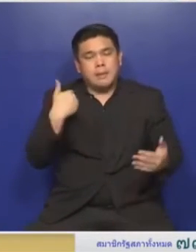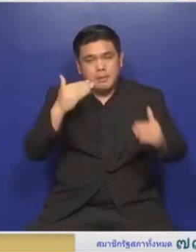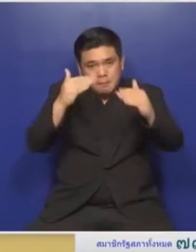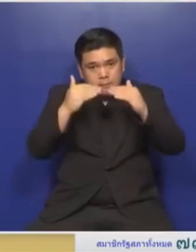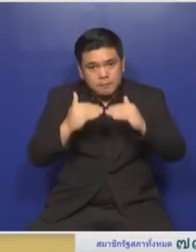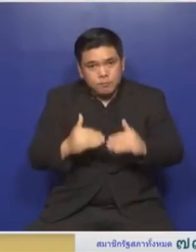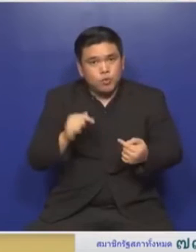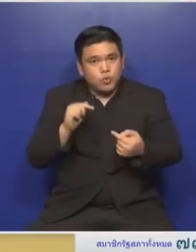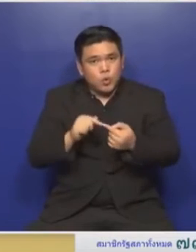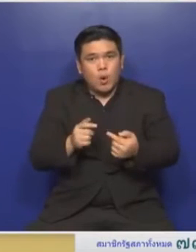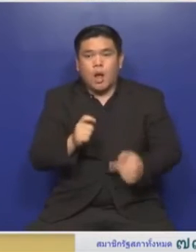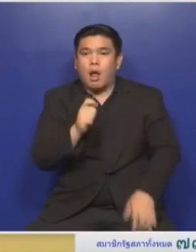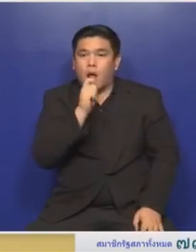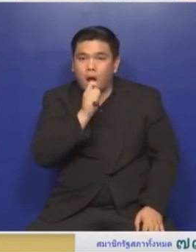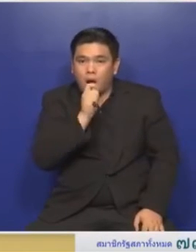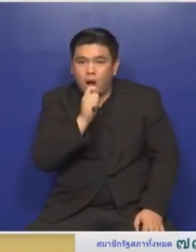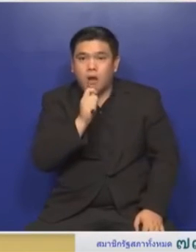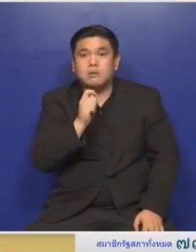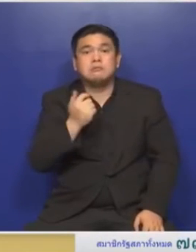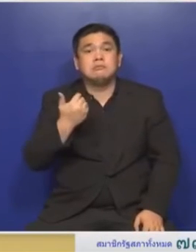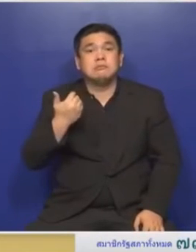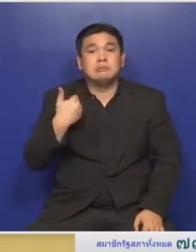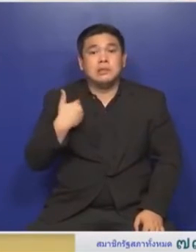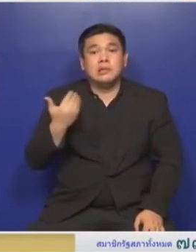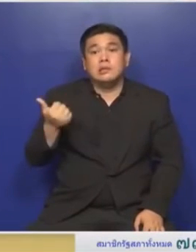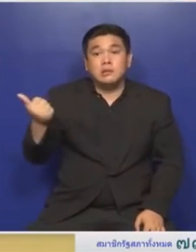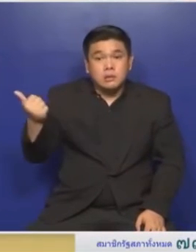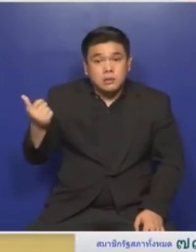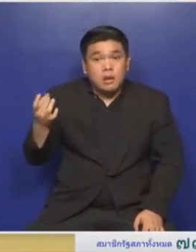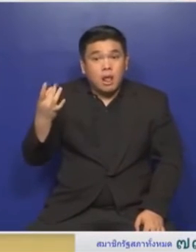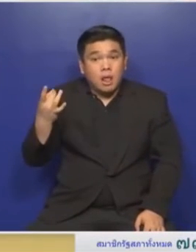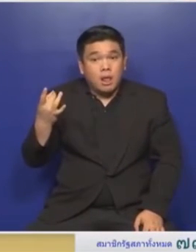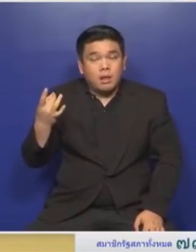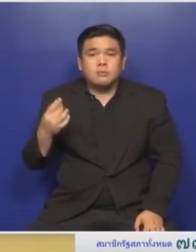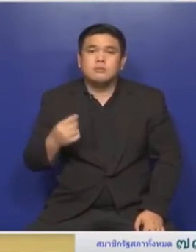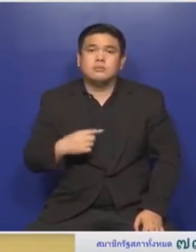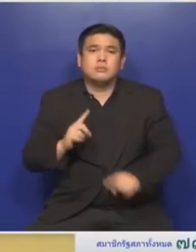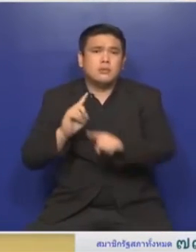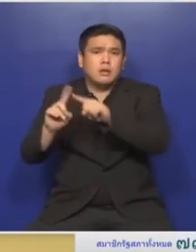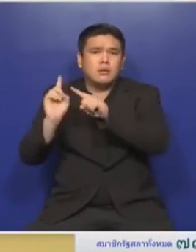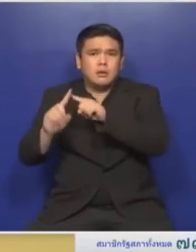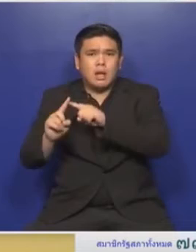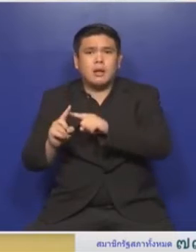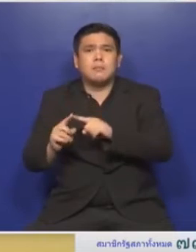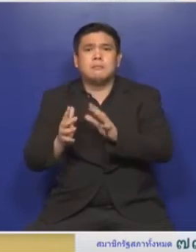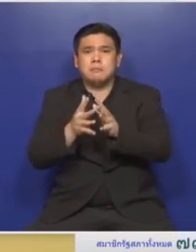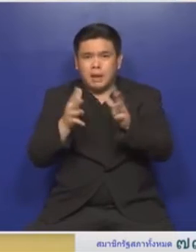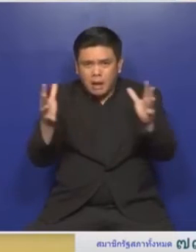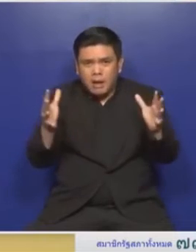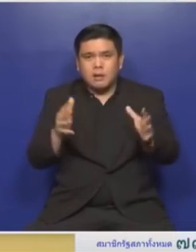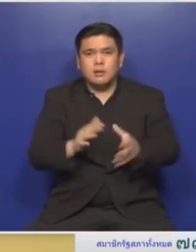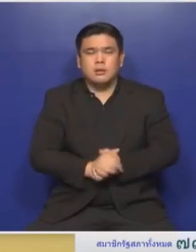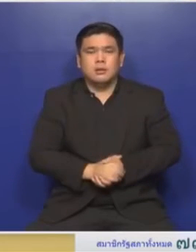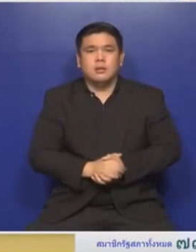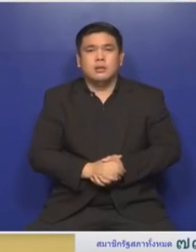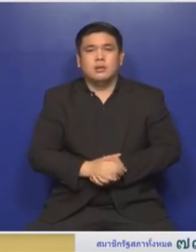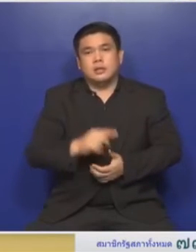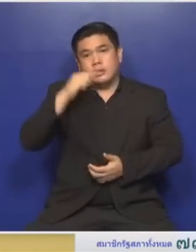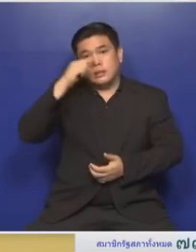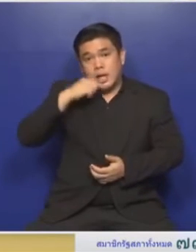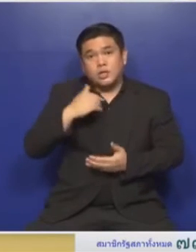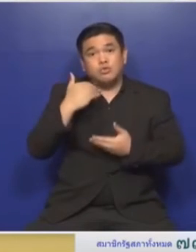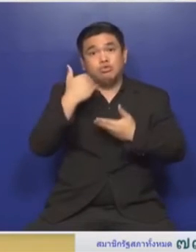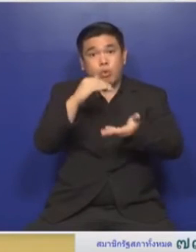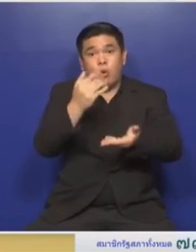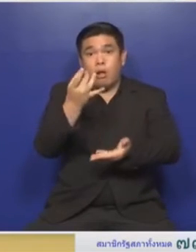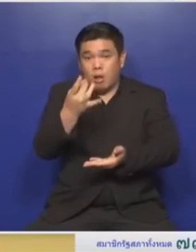สิงคาอาหารแตจรๆแล้วยัมีสิงค้าอื่นอกมากมายซึ่ทผ่านมาเนี่ ประเทศไทยกได้มการส่ง